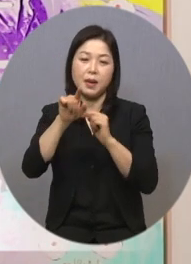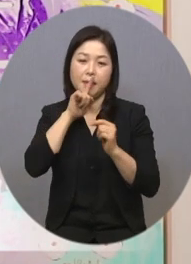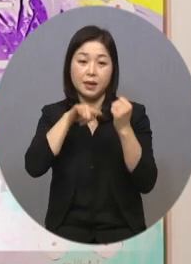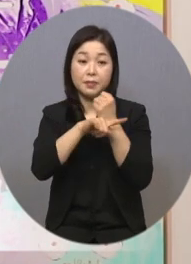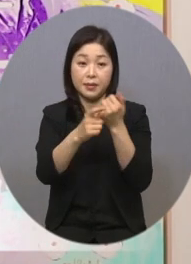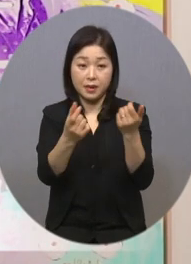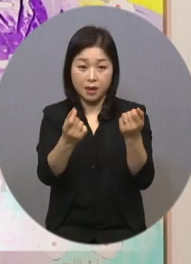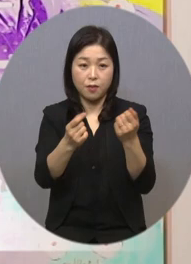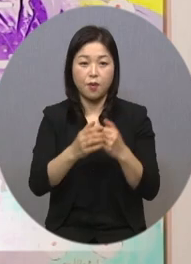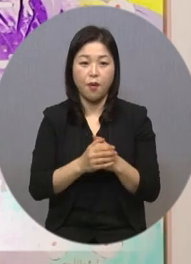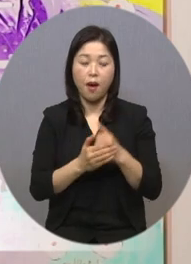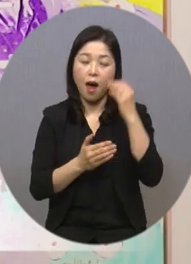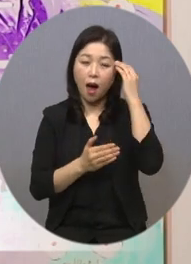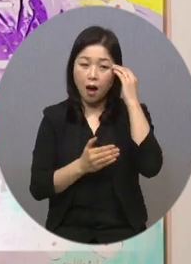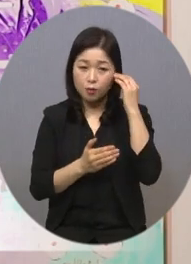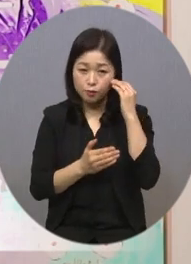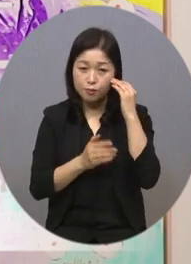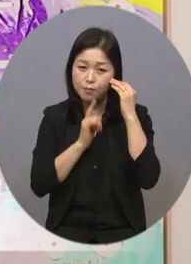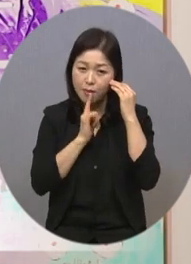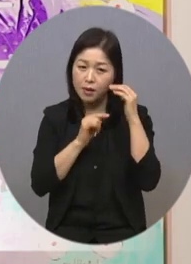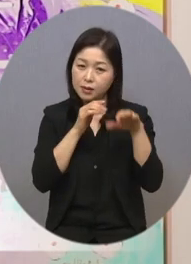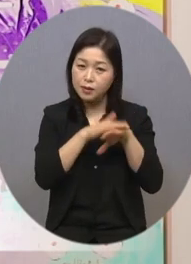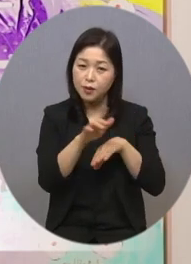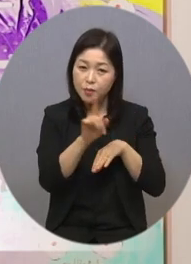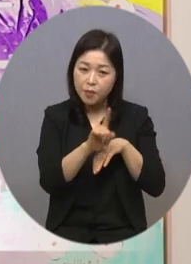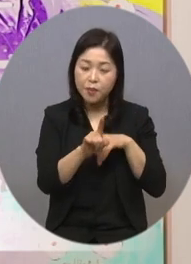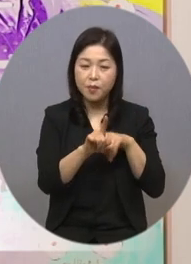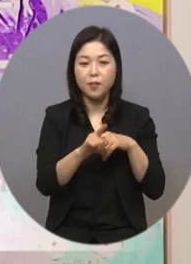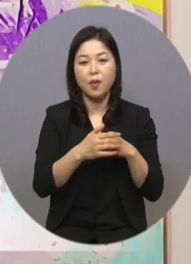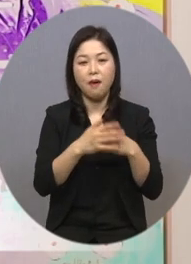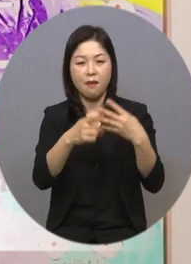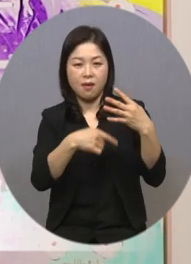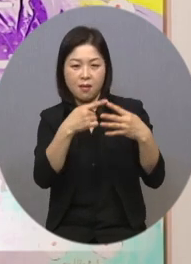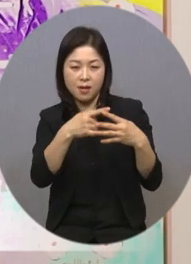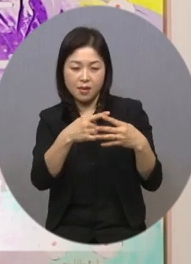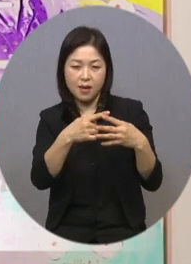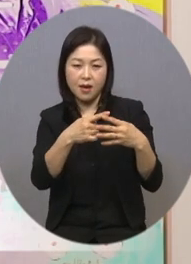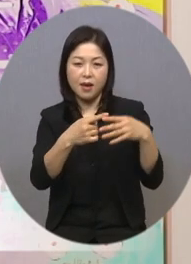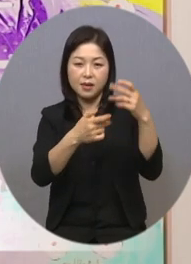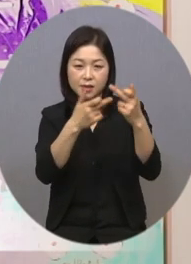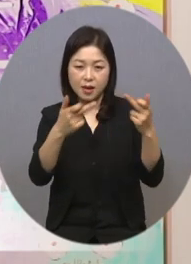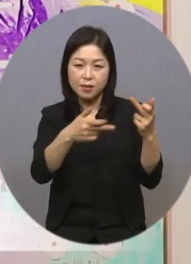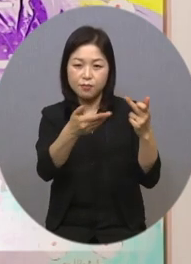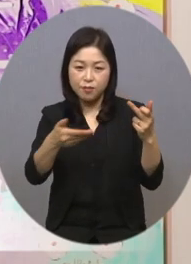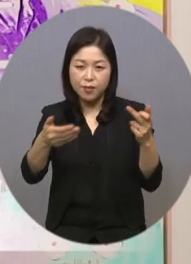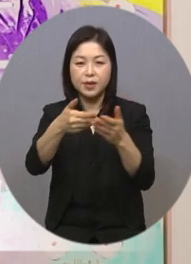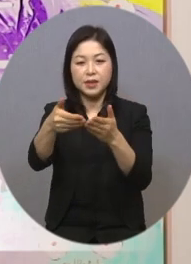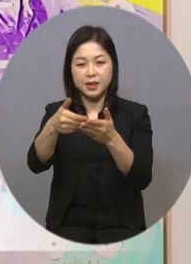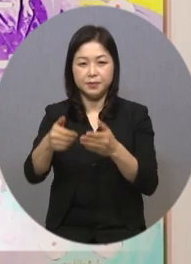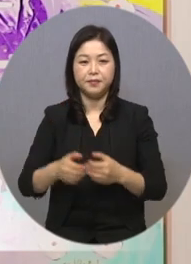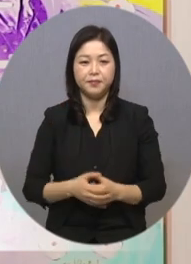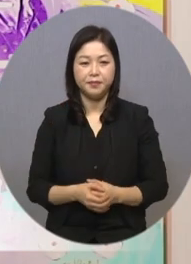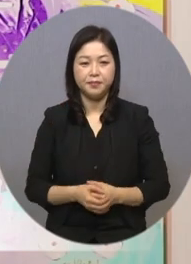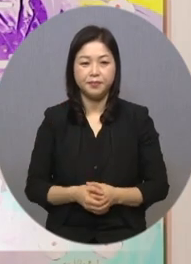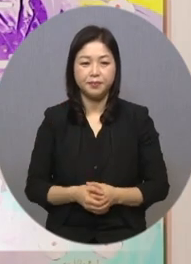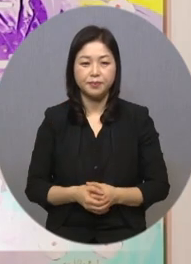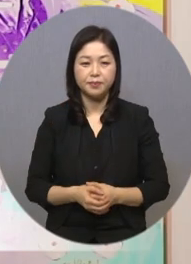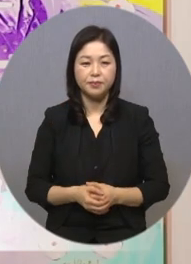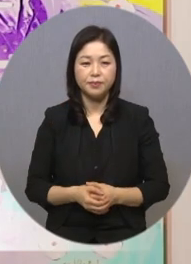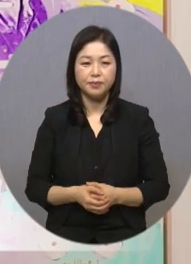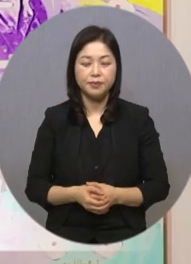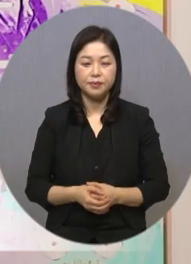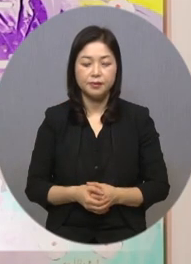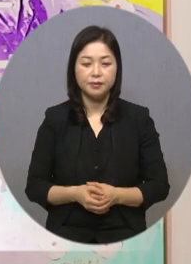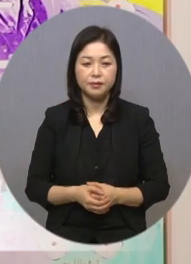또 한국화적으로 말하자면은 뭐 사계 산수화 정도로 표현할 수 있겠습니다. 꼭 굳이